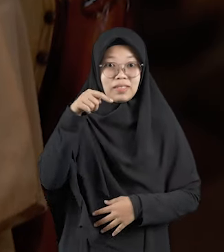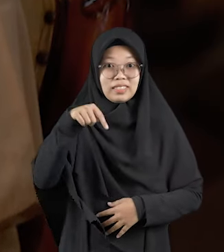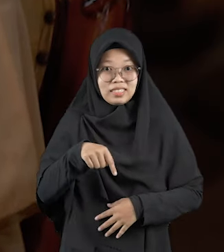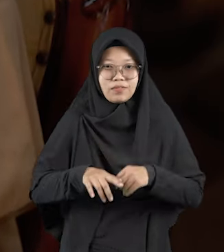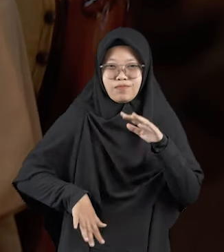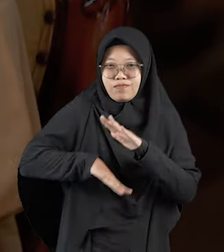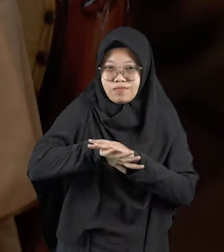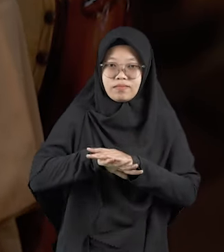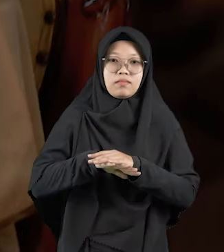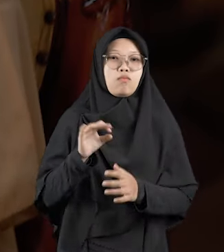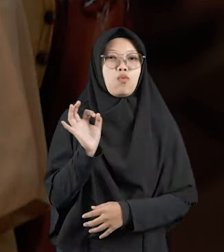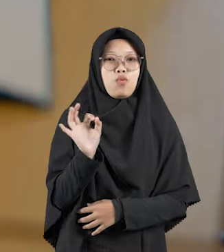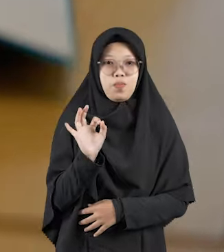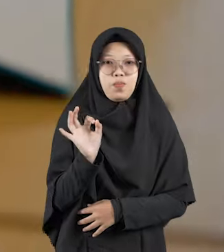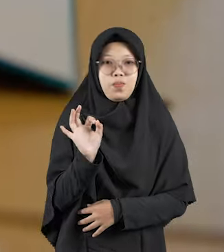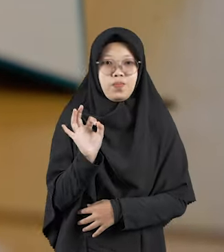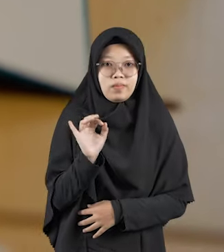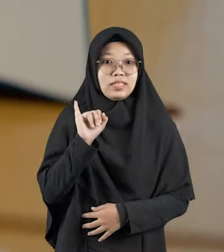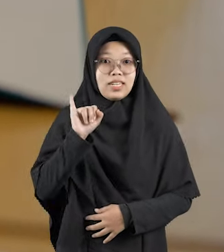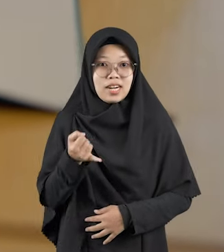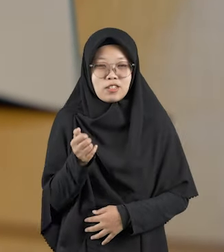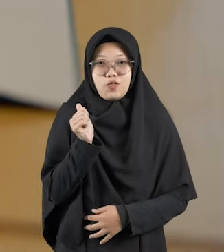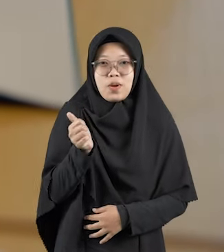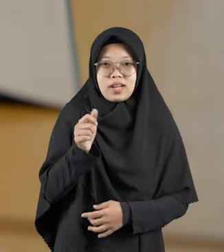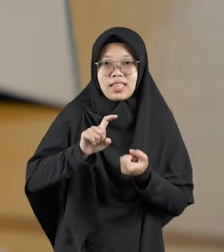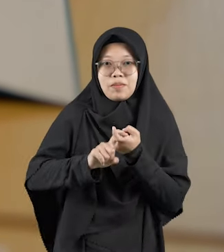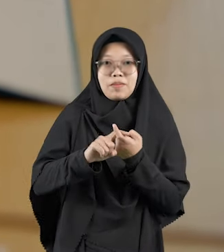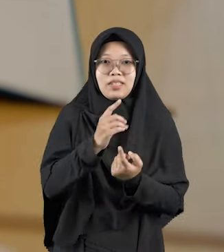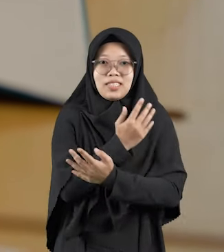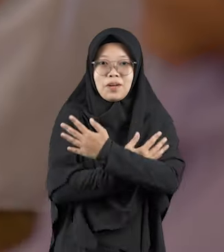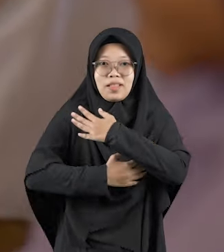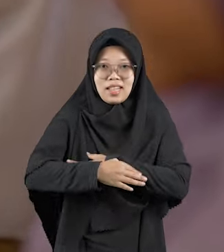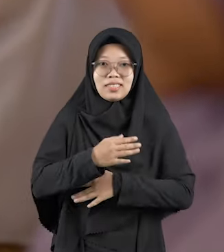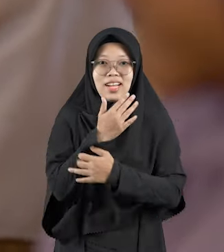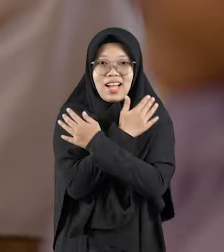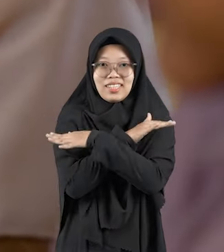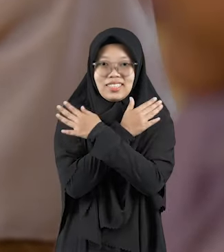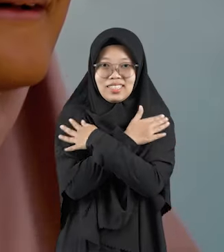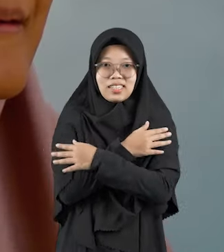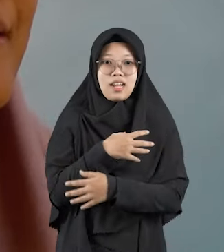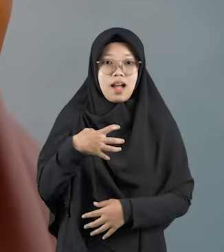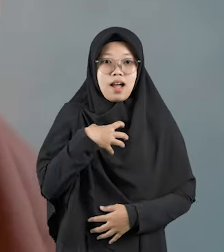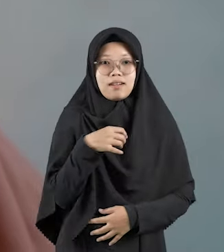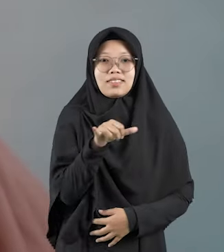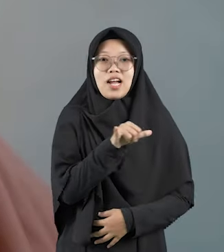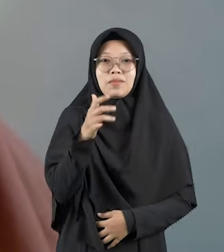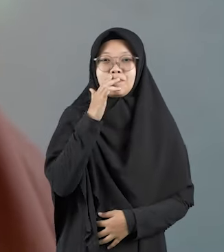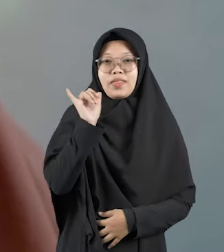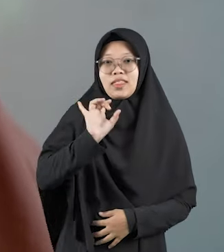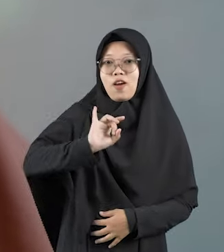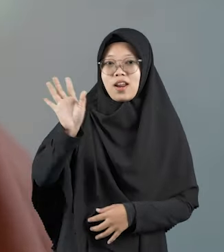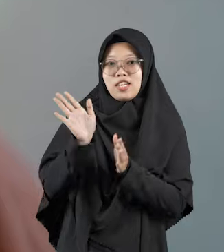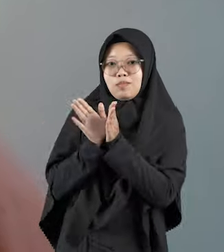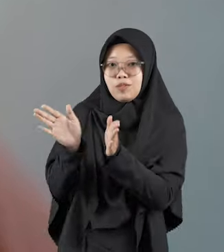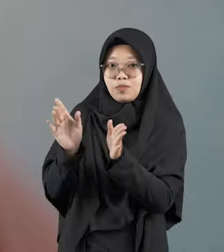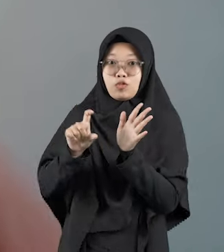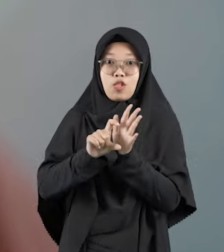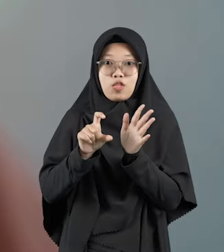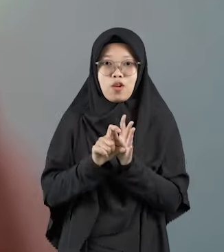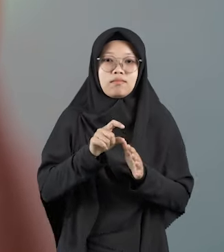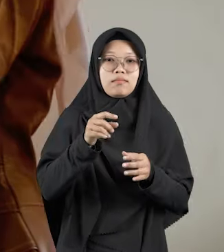yang selama ini belum terpenuhi. Jadi, supaya teman-teman disabilitas yang ada di Aceh mendapatkan hak yang sama dengan orang-orang pada umumnya.